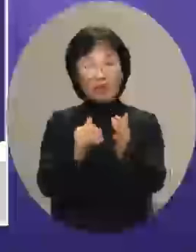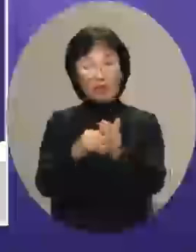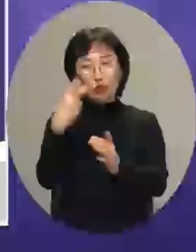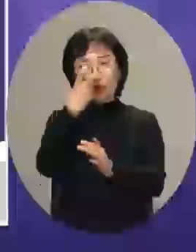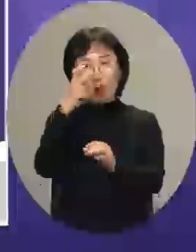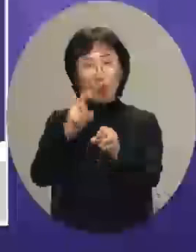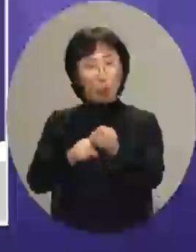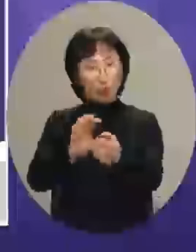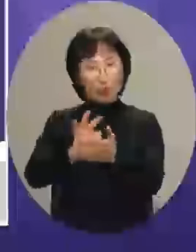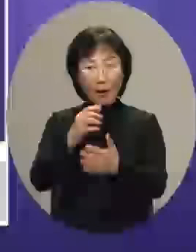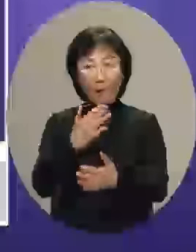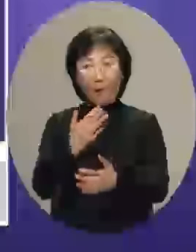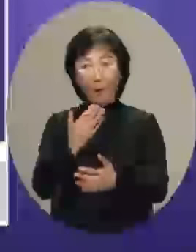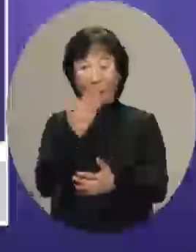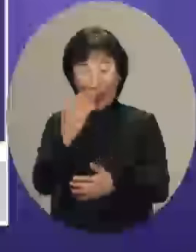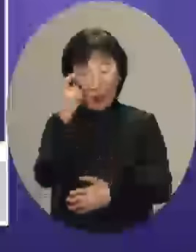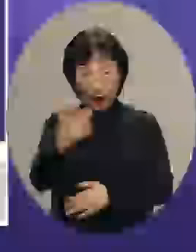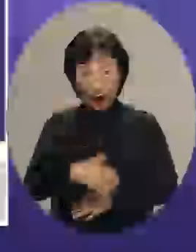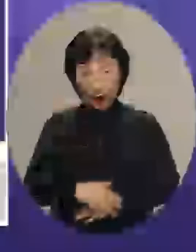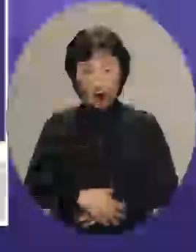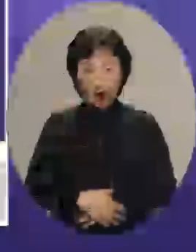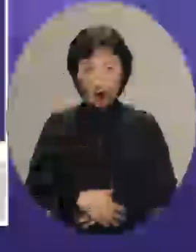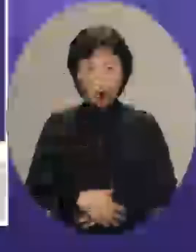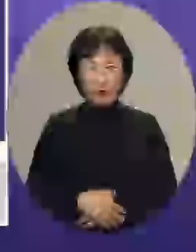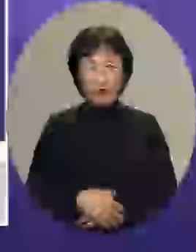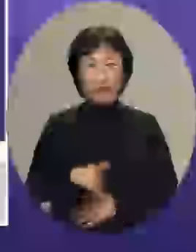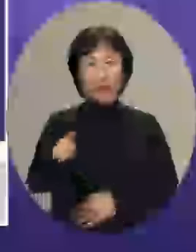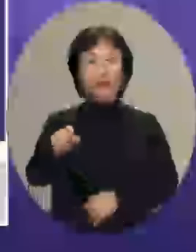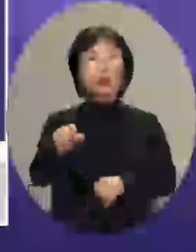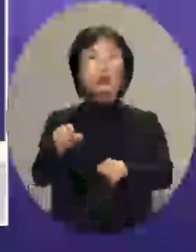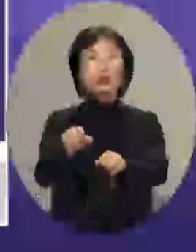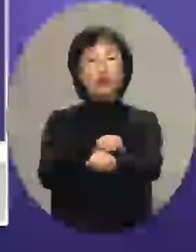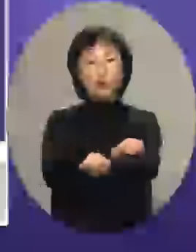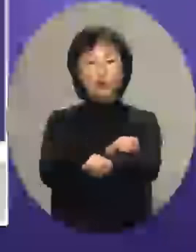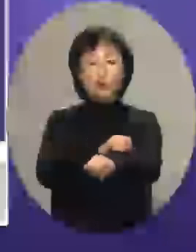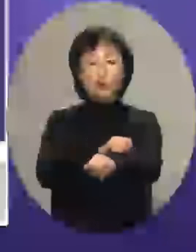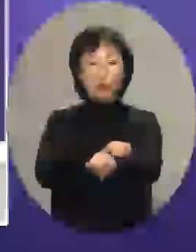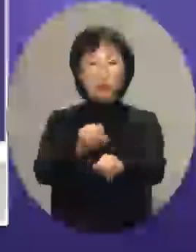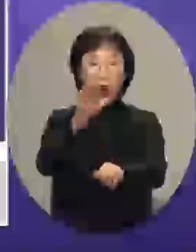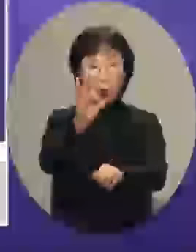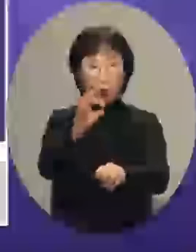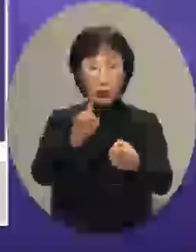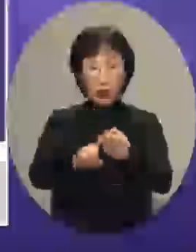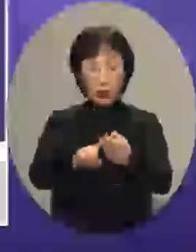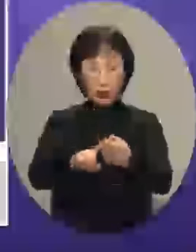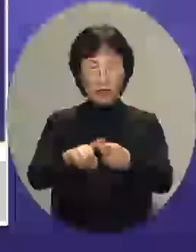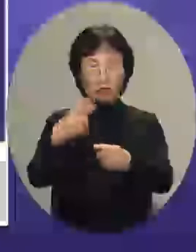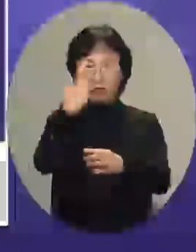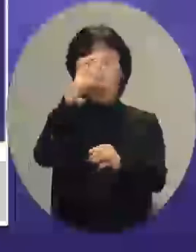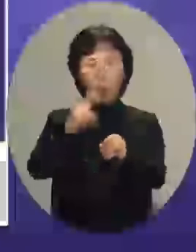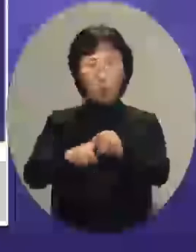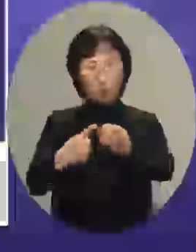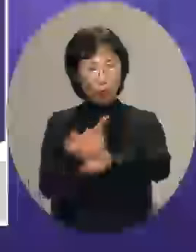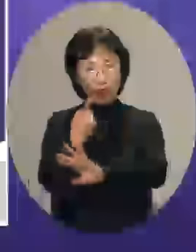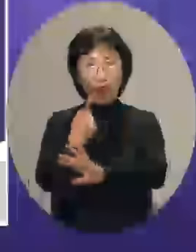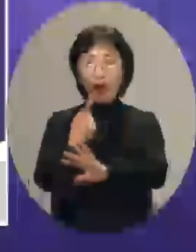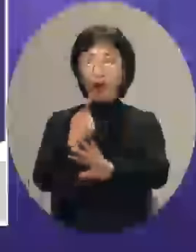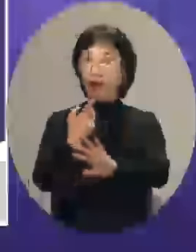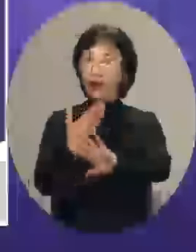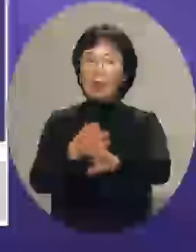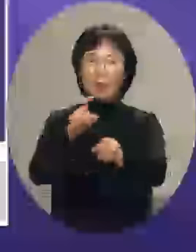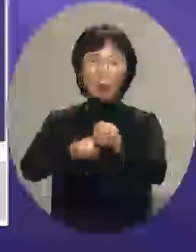수사에만 쓰셨습니까? 예, 저는 특활비를 수사 목적 외에 다른 목적에 쓴 적이 없다. 예, 그런데 말씀드릴